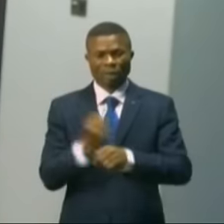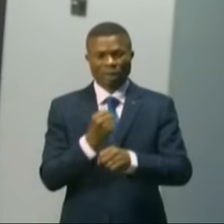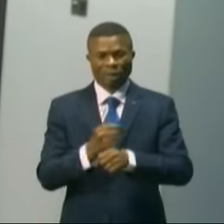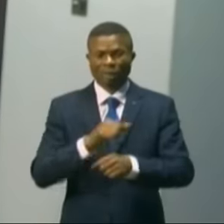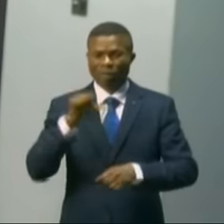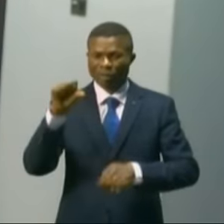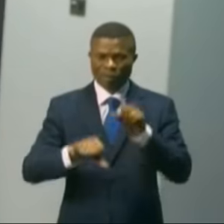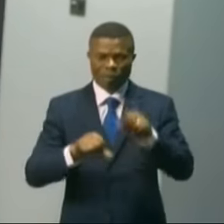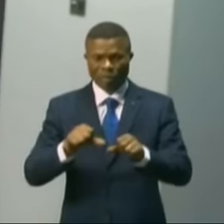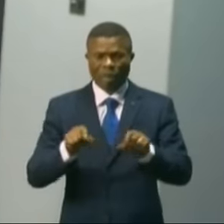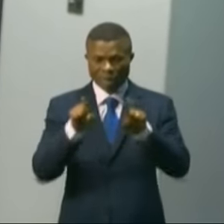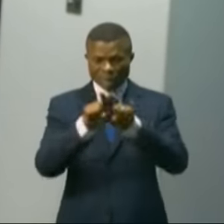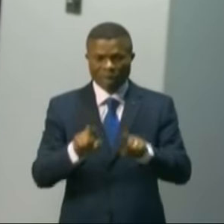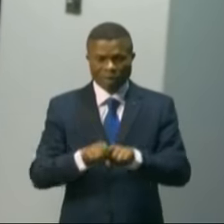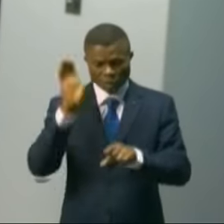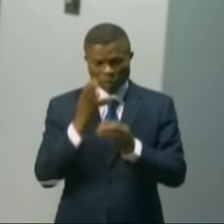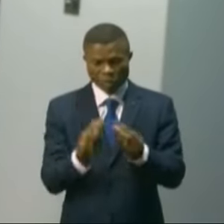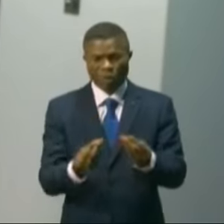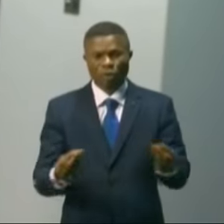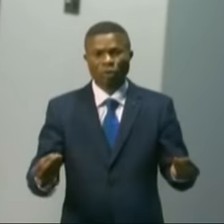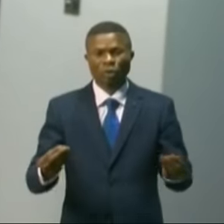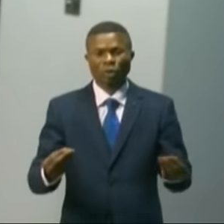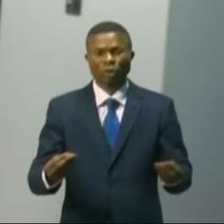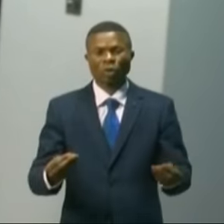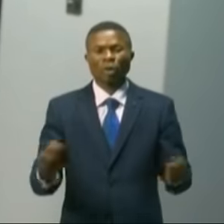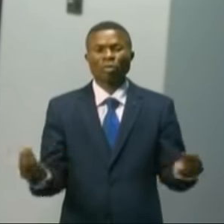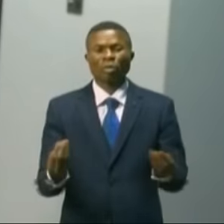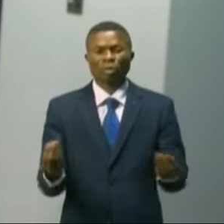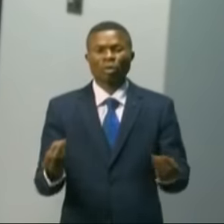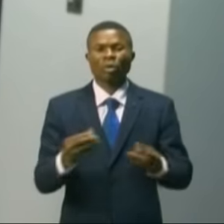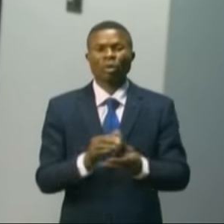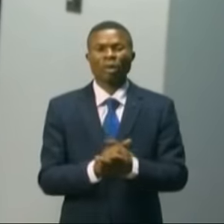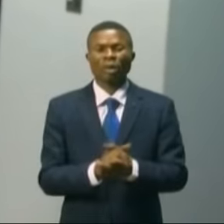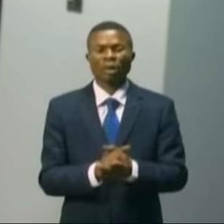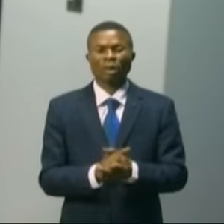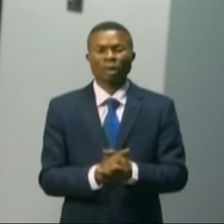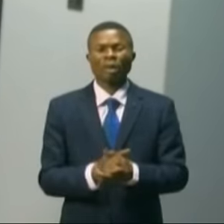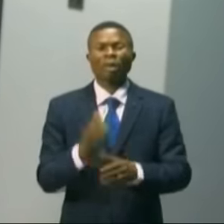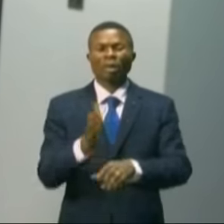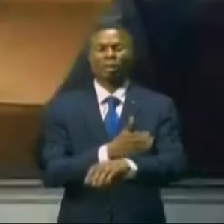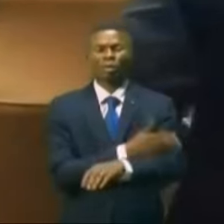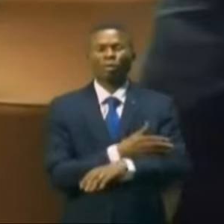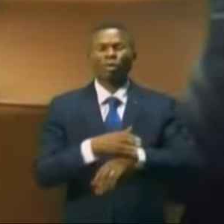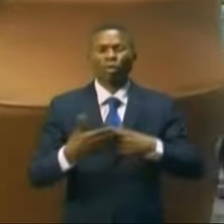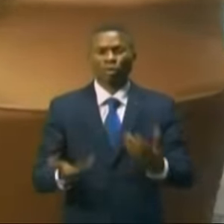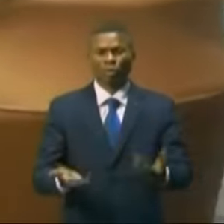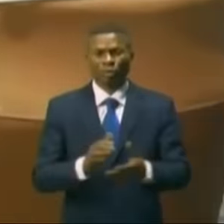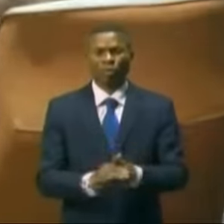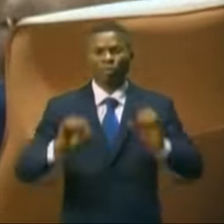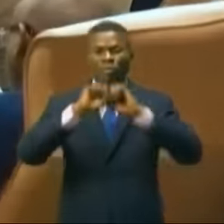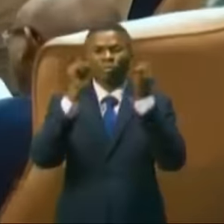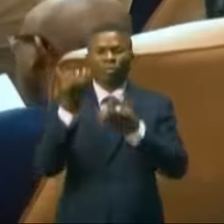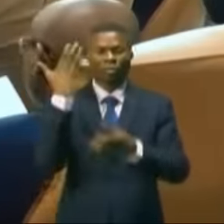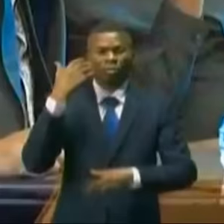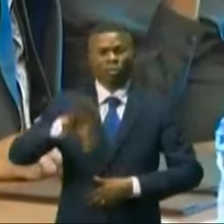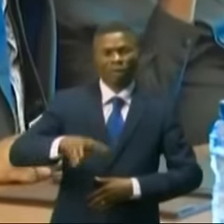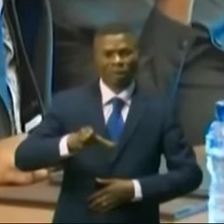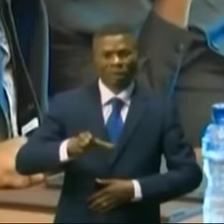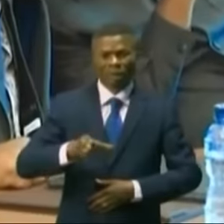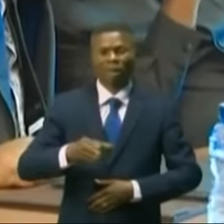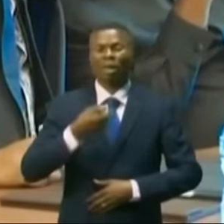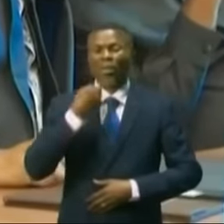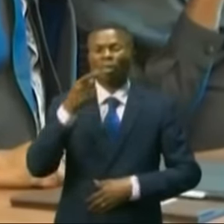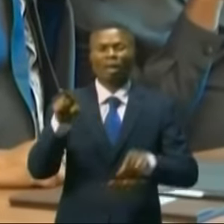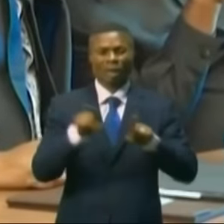pouvoir finalement trouver un moratoire par lequel une croix se répète sur ses dettes. La Régie des Eaux s'est inscrite dans la même